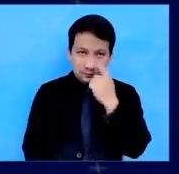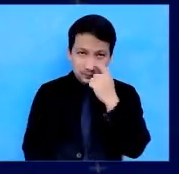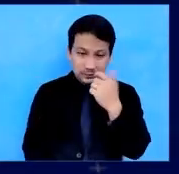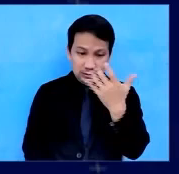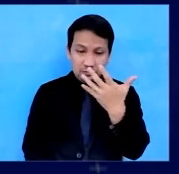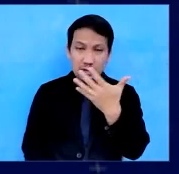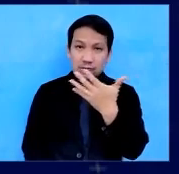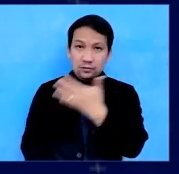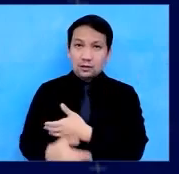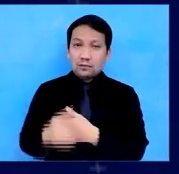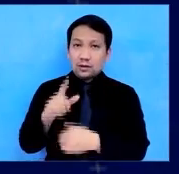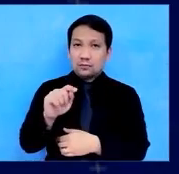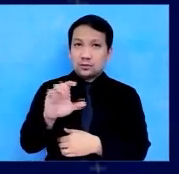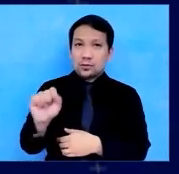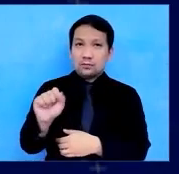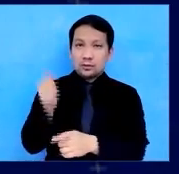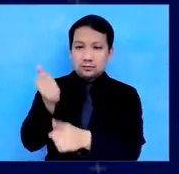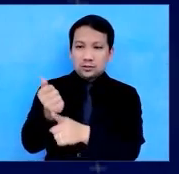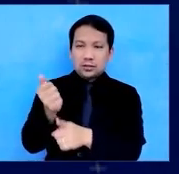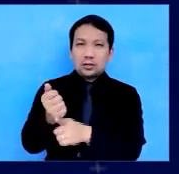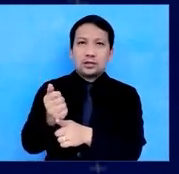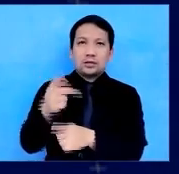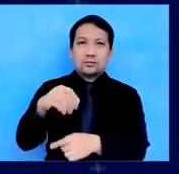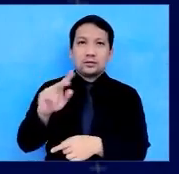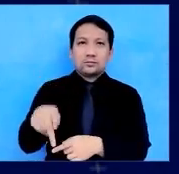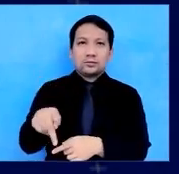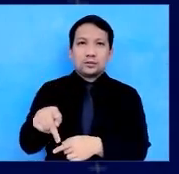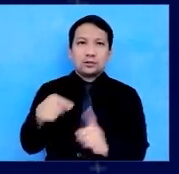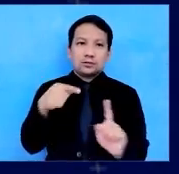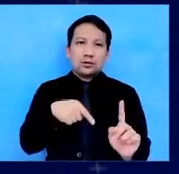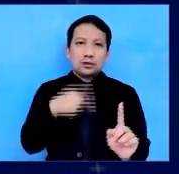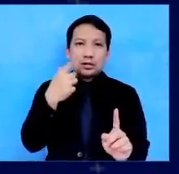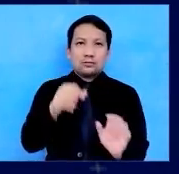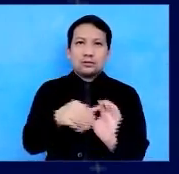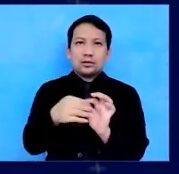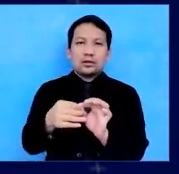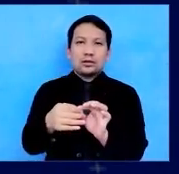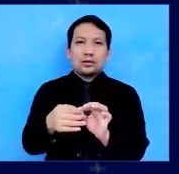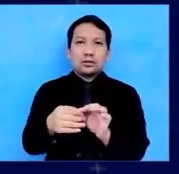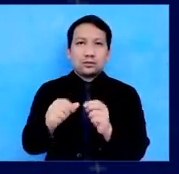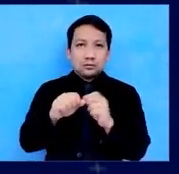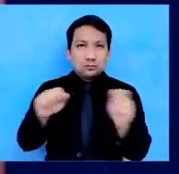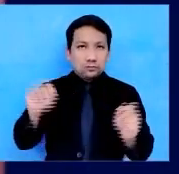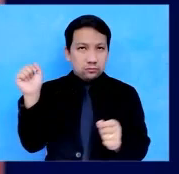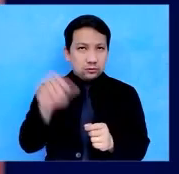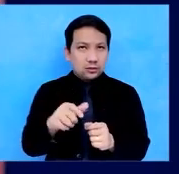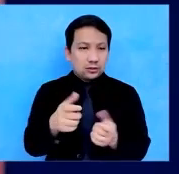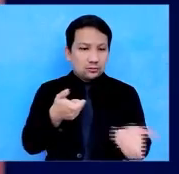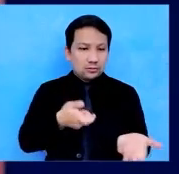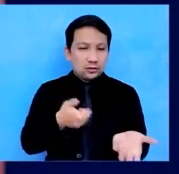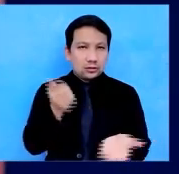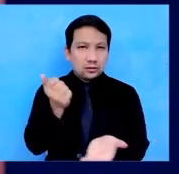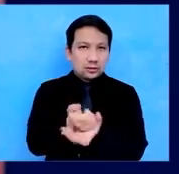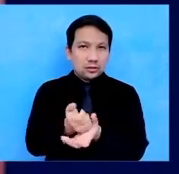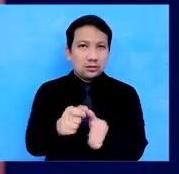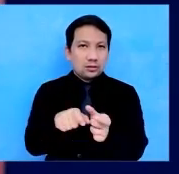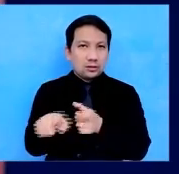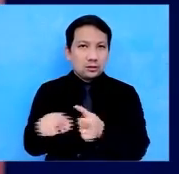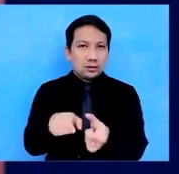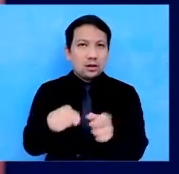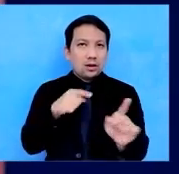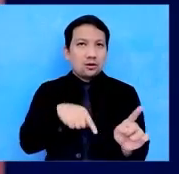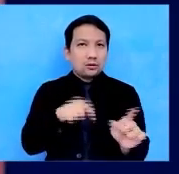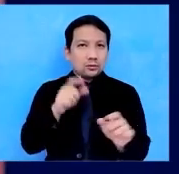5 ari-aria ng mga Teves ang niraid ng PNP. Nakumpiska rito ang ilan sa mga iligal na granada, baril at bala. Iginigit